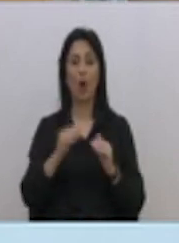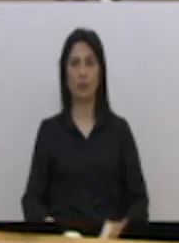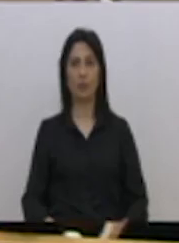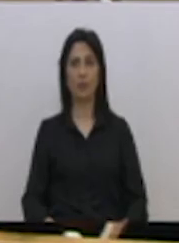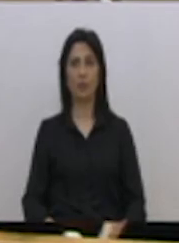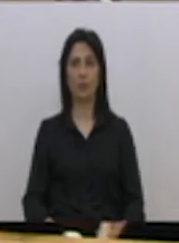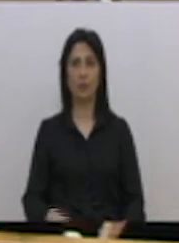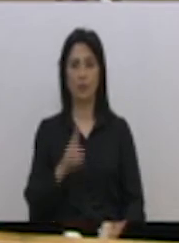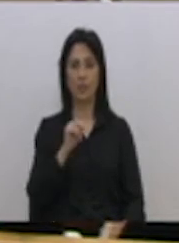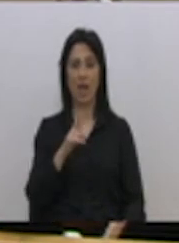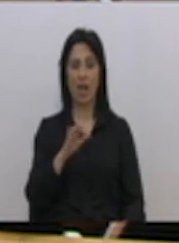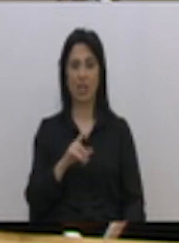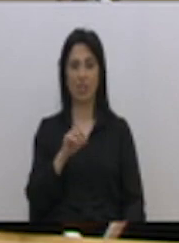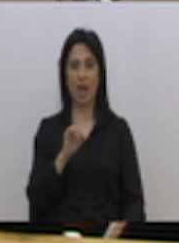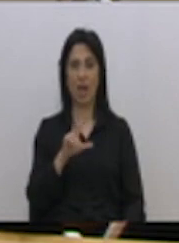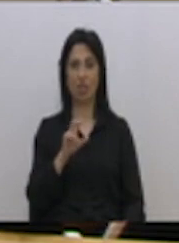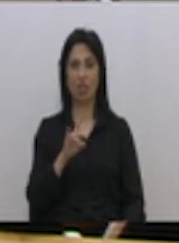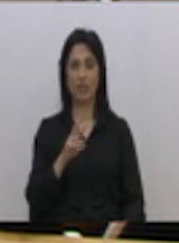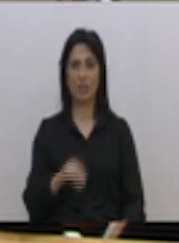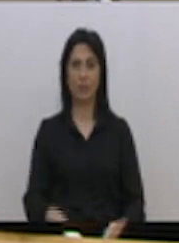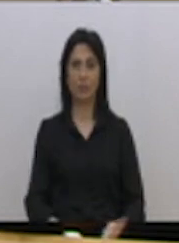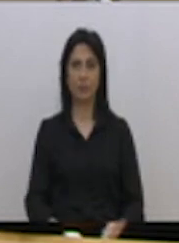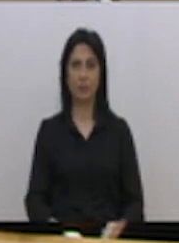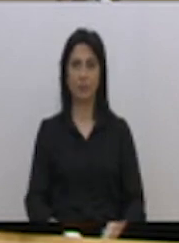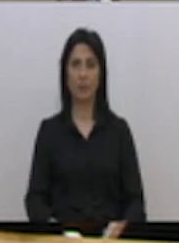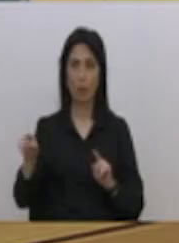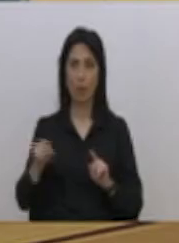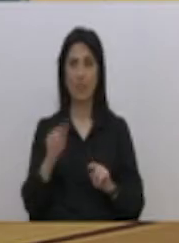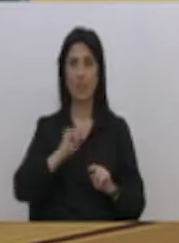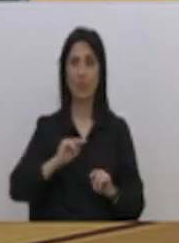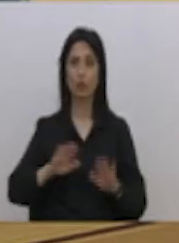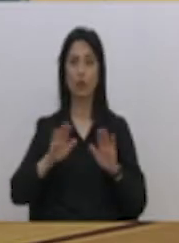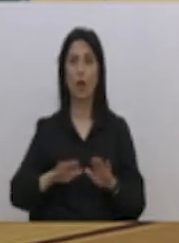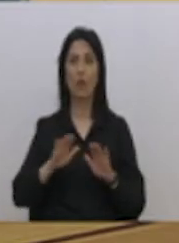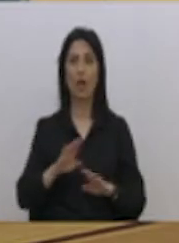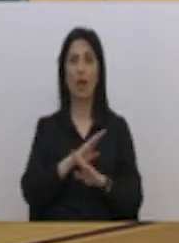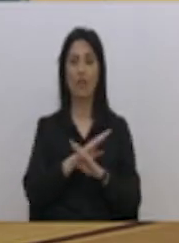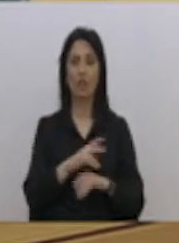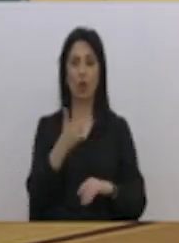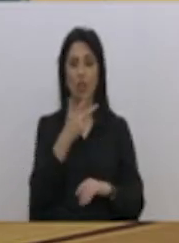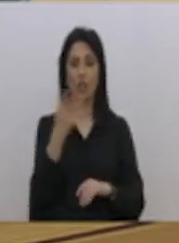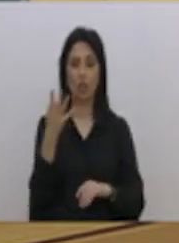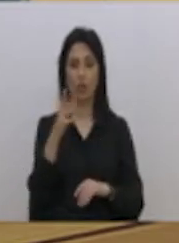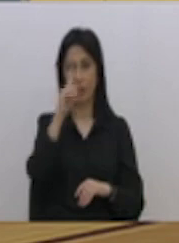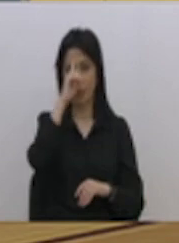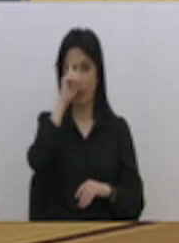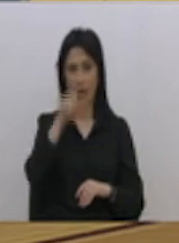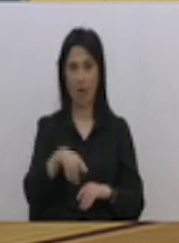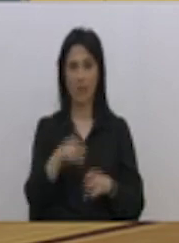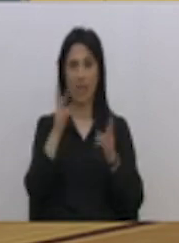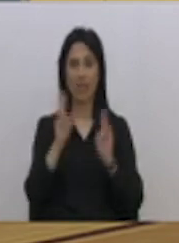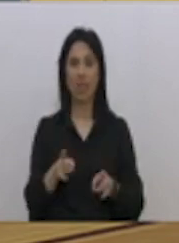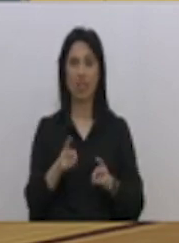suplebe bismhriv, arsebuli vitarebak idevu pro gauareste dat damzimda, titkmis otras guardian angajat საგანგაშო